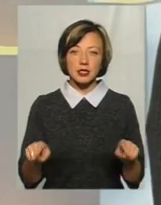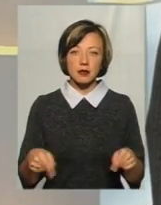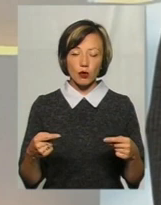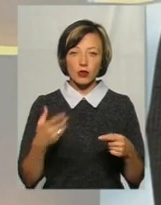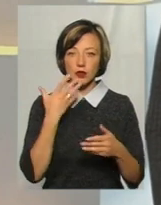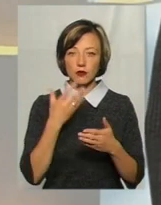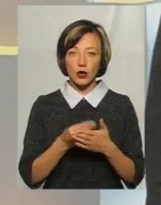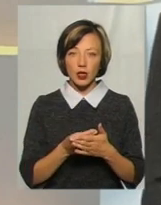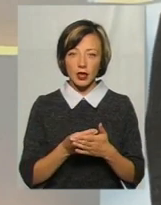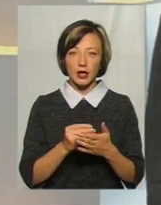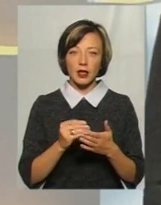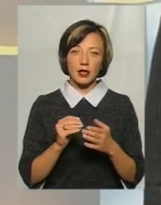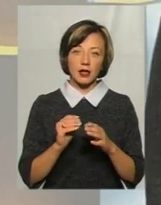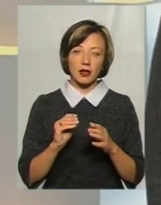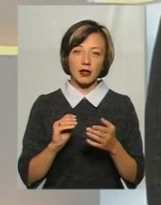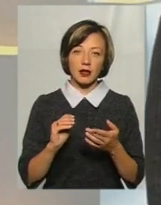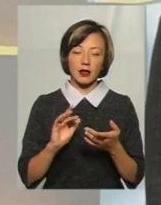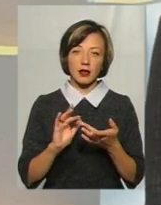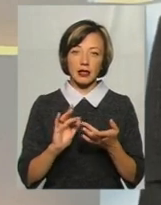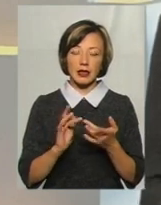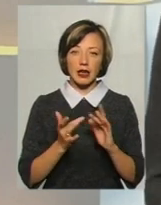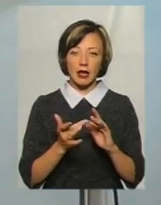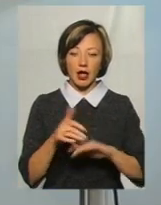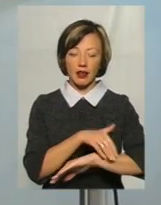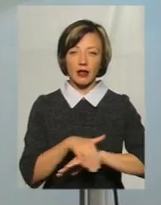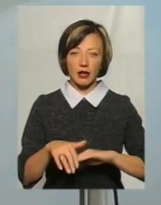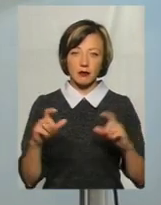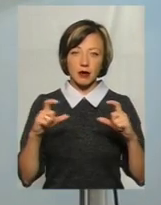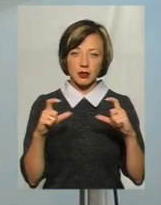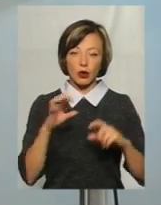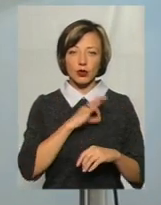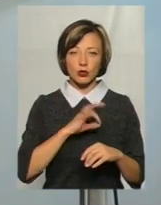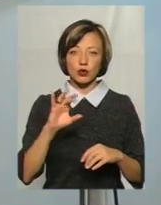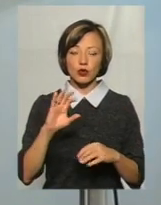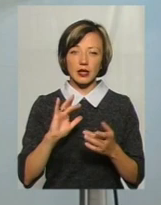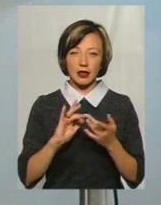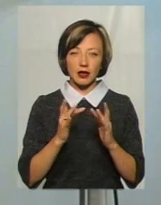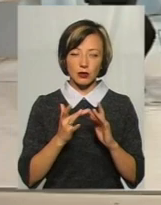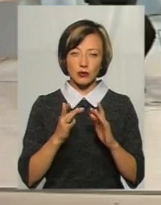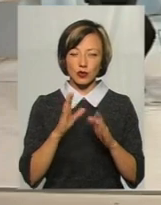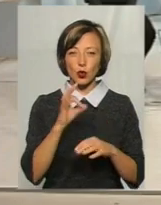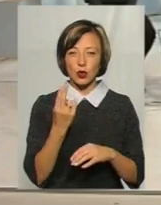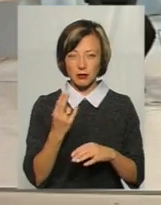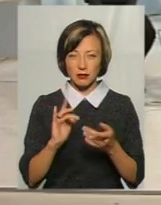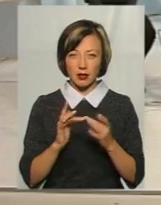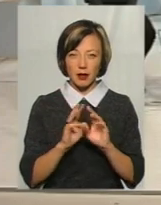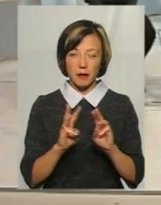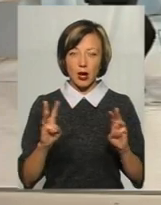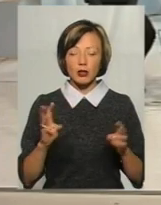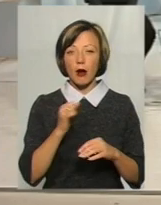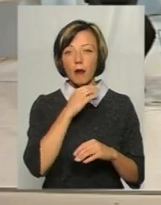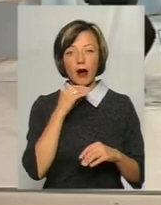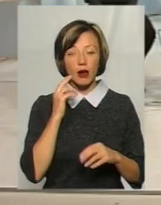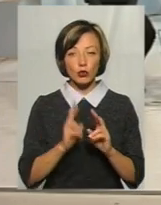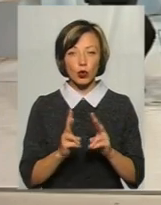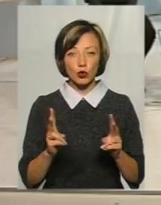сторінки, як інтернет-магазини, користуються соціальними мережами для продажу, але багато